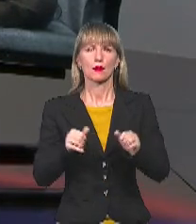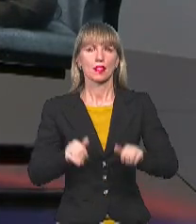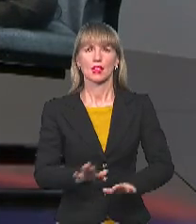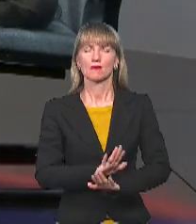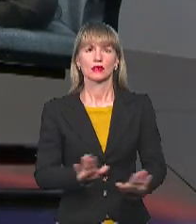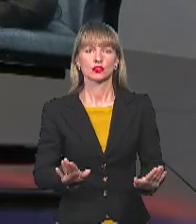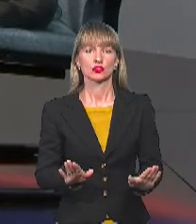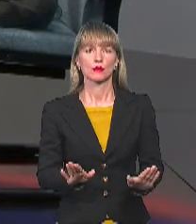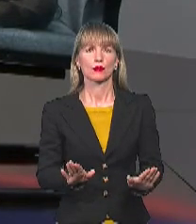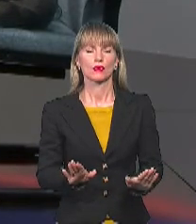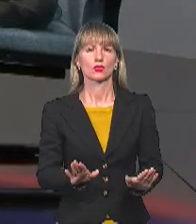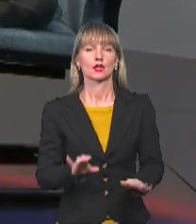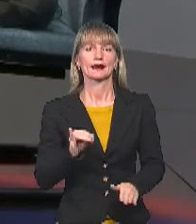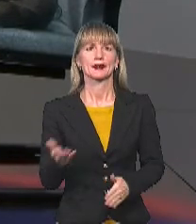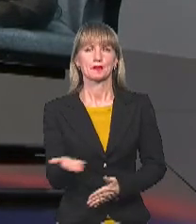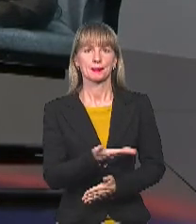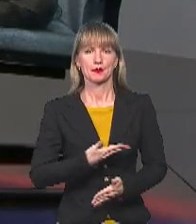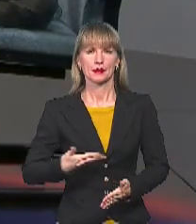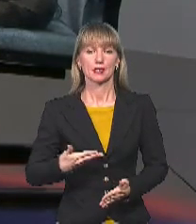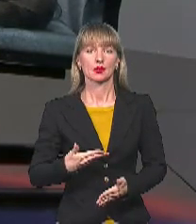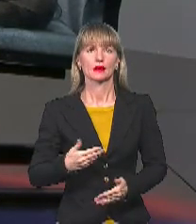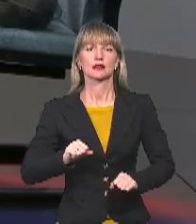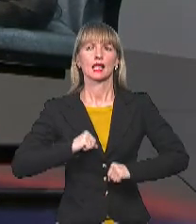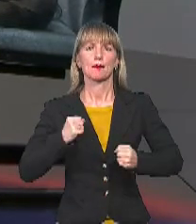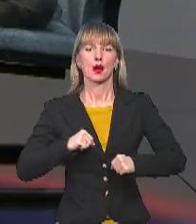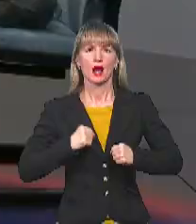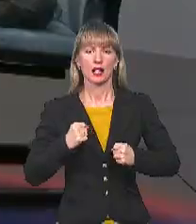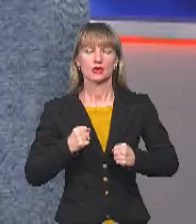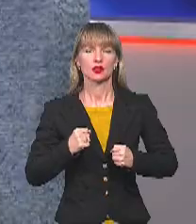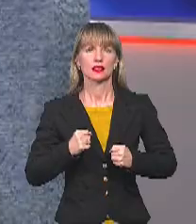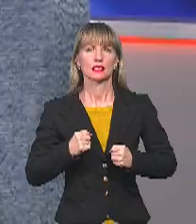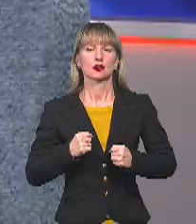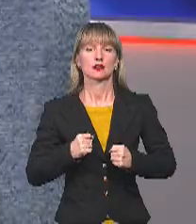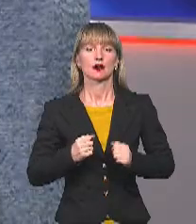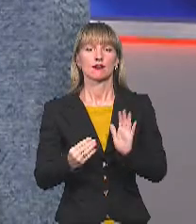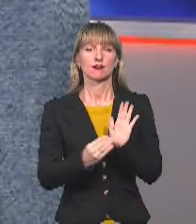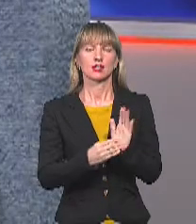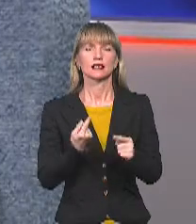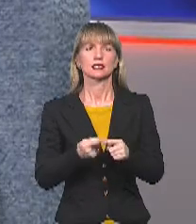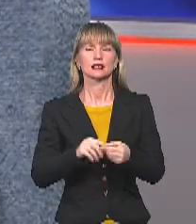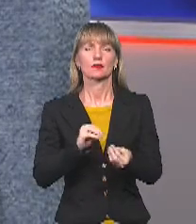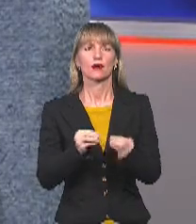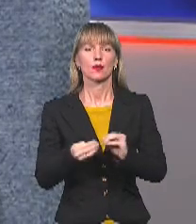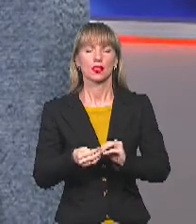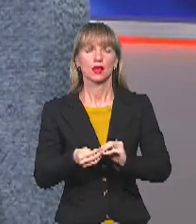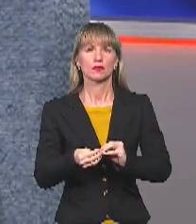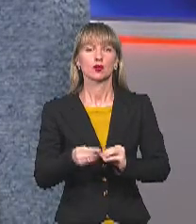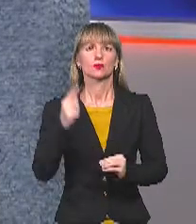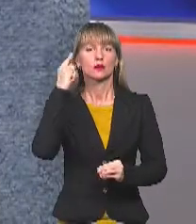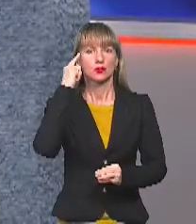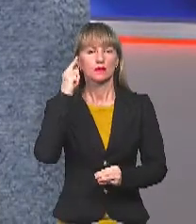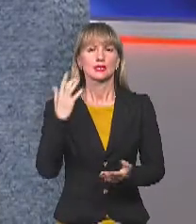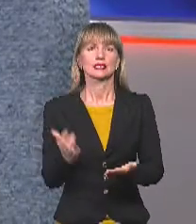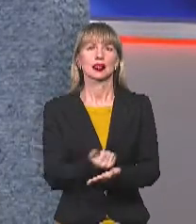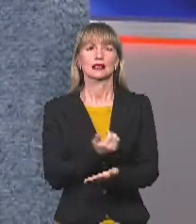вирішимо. Ми намагалися визначити ці проблеми, сподівалися